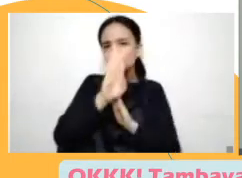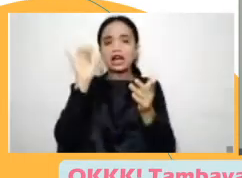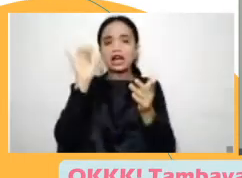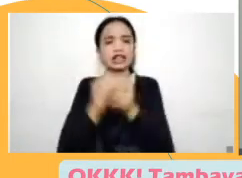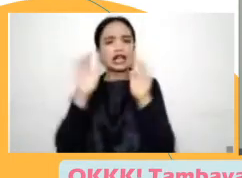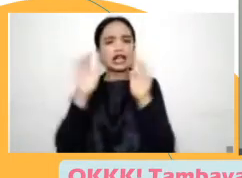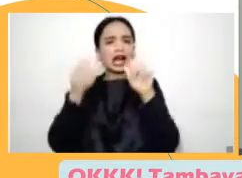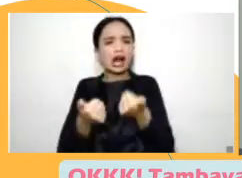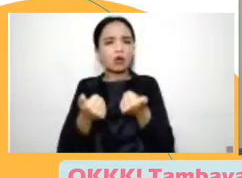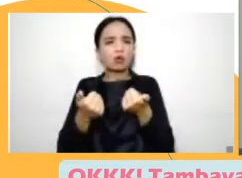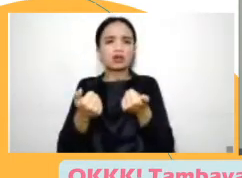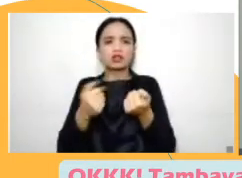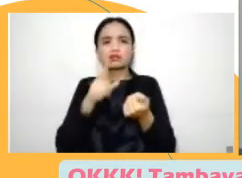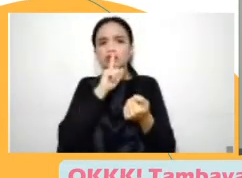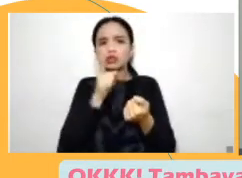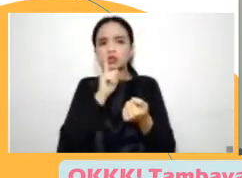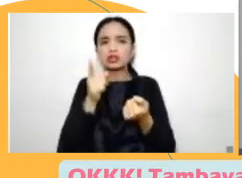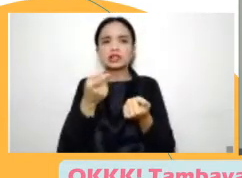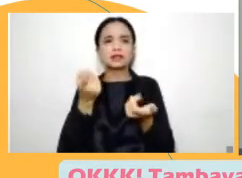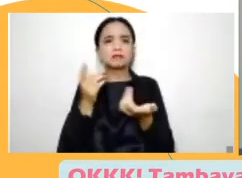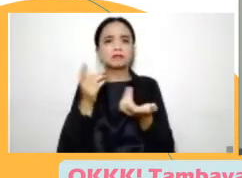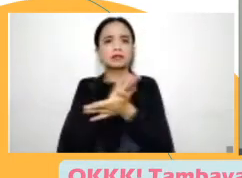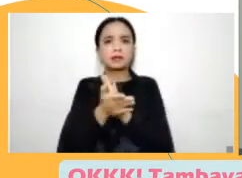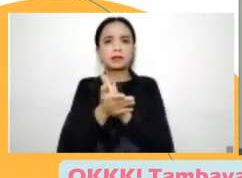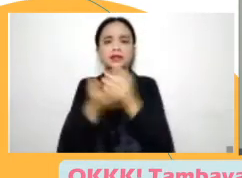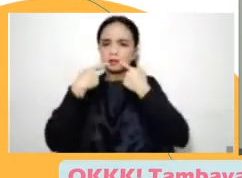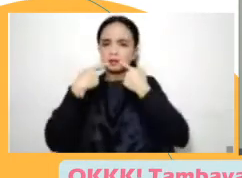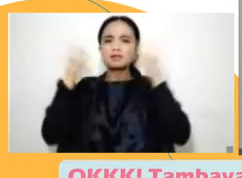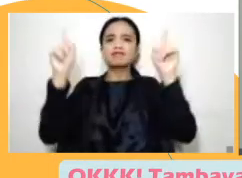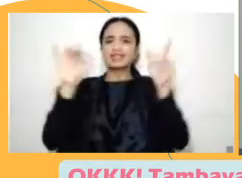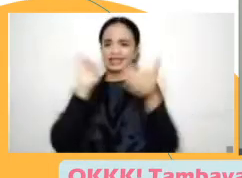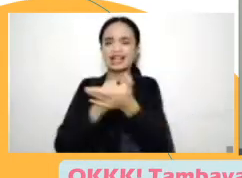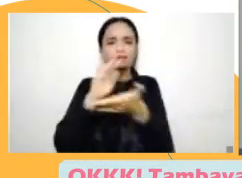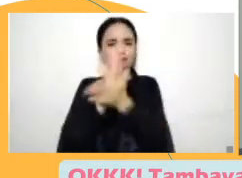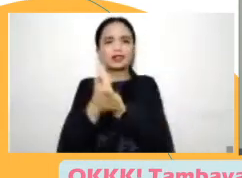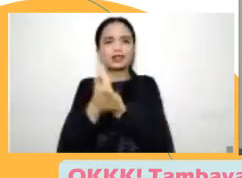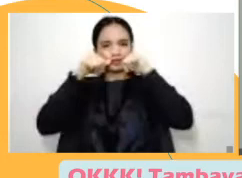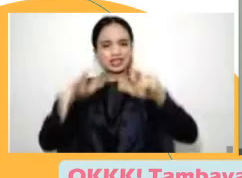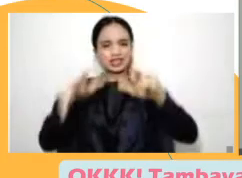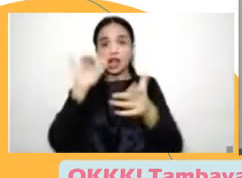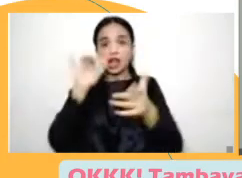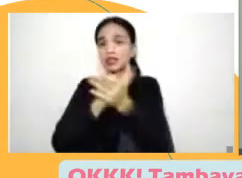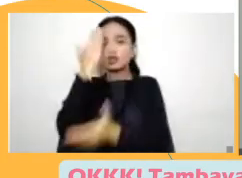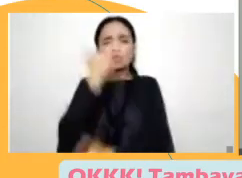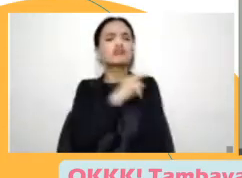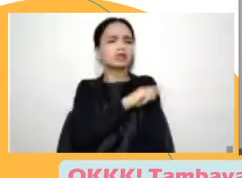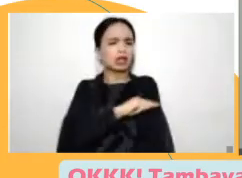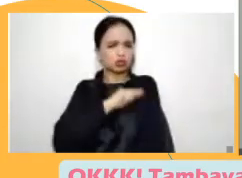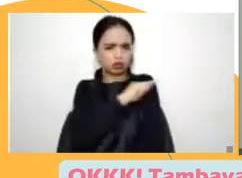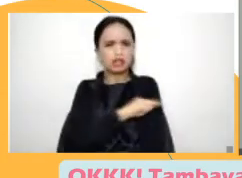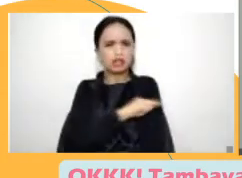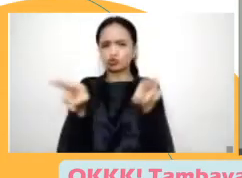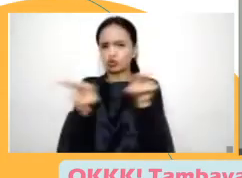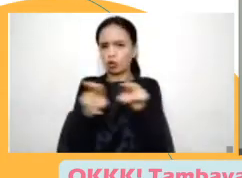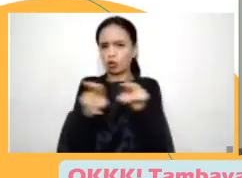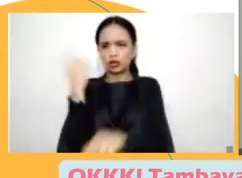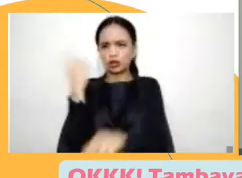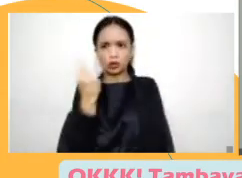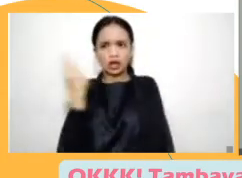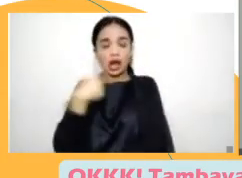ating kinang na siyang biyaya sa atin. Kaya ito ay natural at normal. Kaya alam